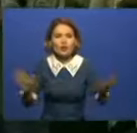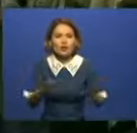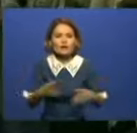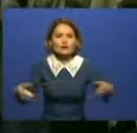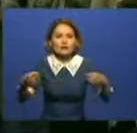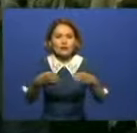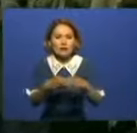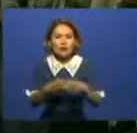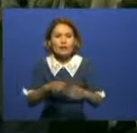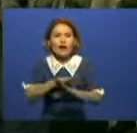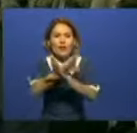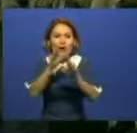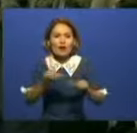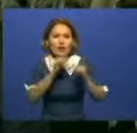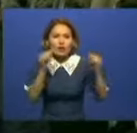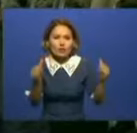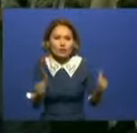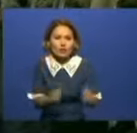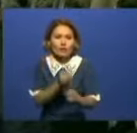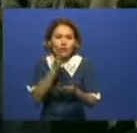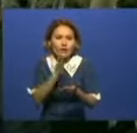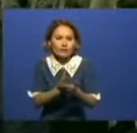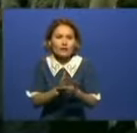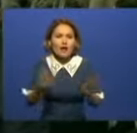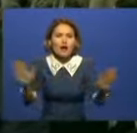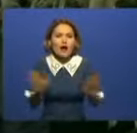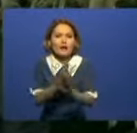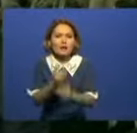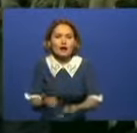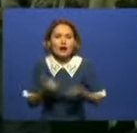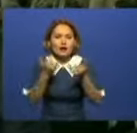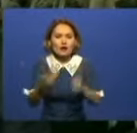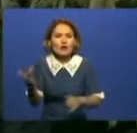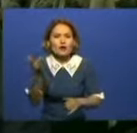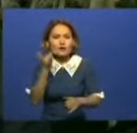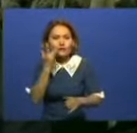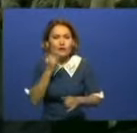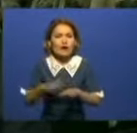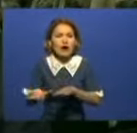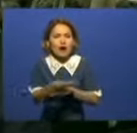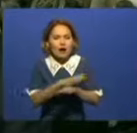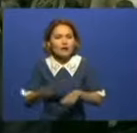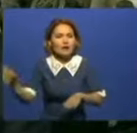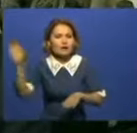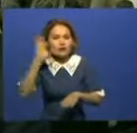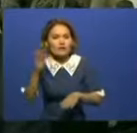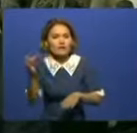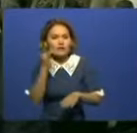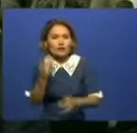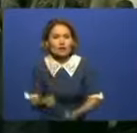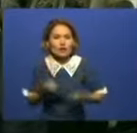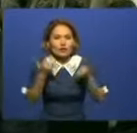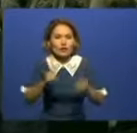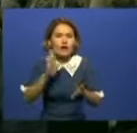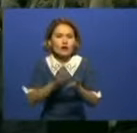сырлы сағынышқа, аяулы арманға толы. Содан ба өнер сүйер қауым бұл қордың орындауындағы әндерді үлкен ықыласпен, ерекше құрметпен күтіп отырады. Ал енді